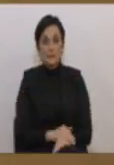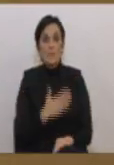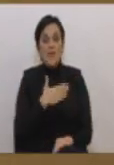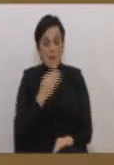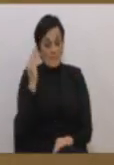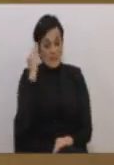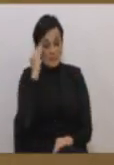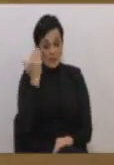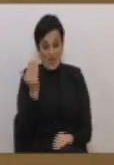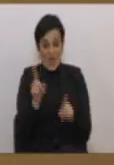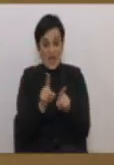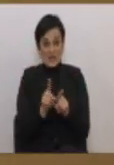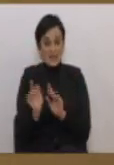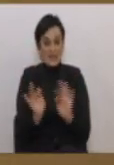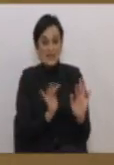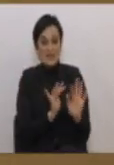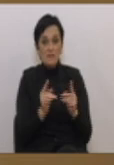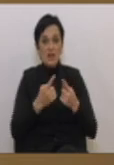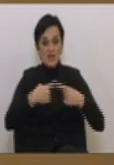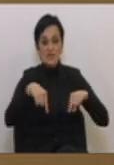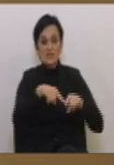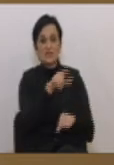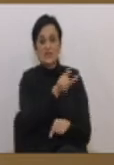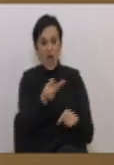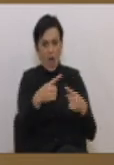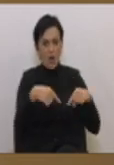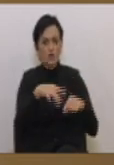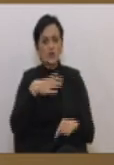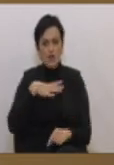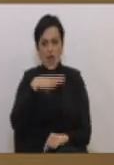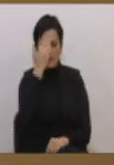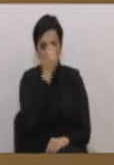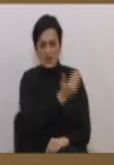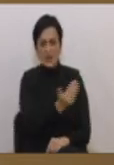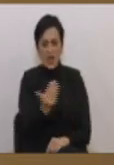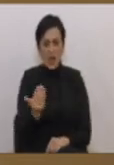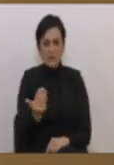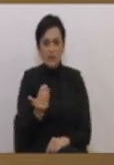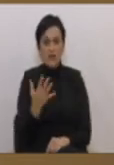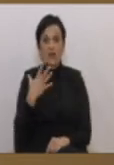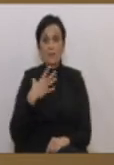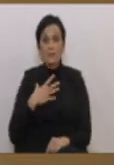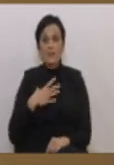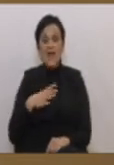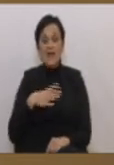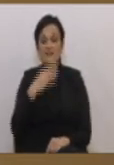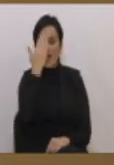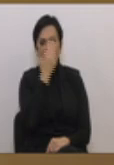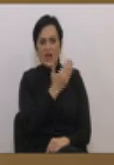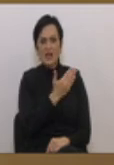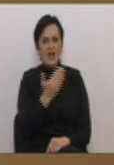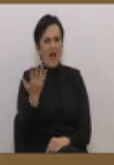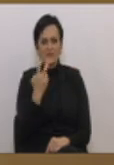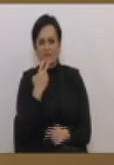მიმაჩნია რომ მისი ასეთი ქმედება საზოგადოებისთვის ქართველი ხალხისთვის ქართველი ხალხის აბუჩა